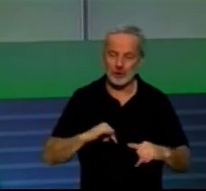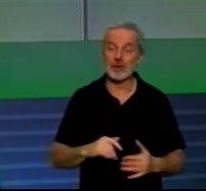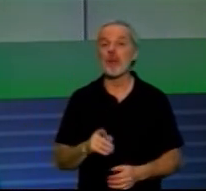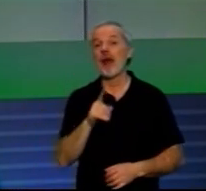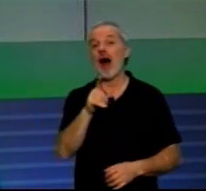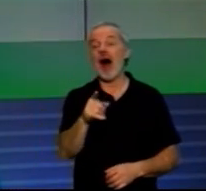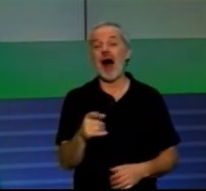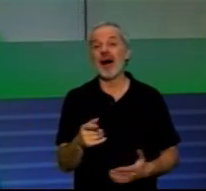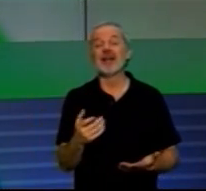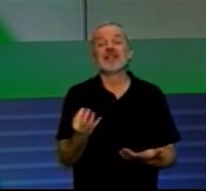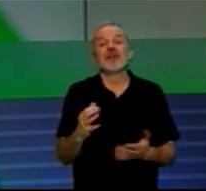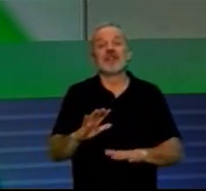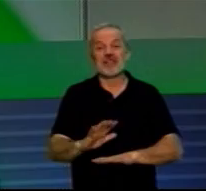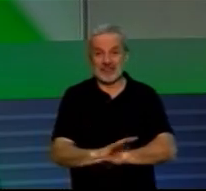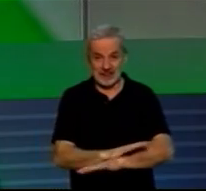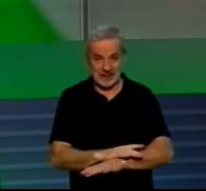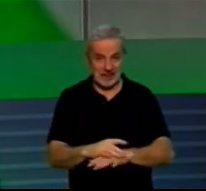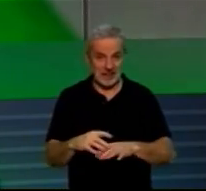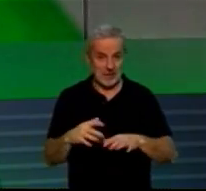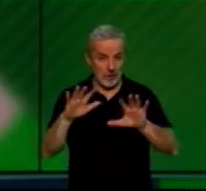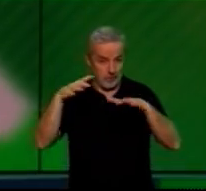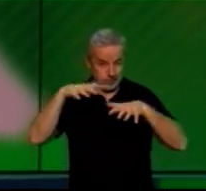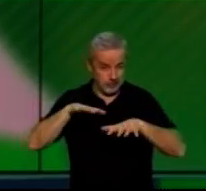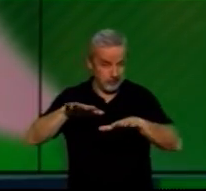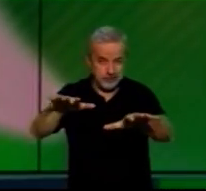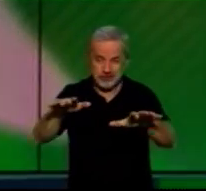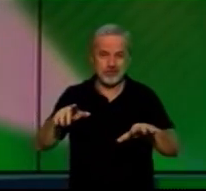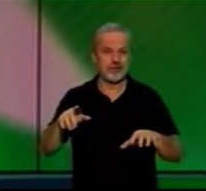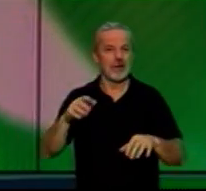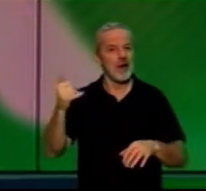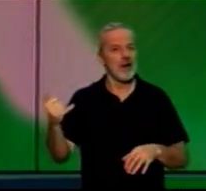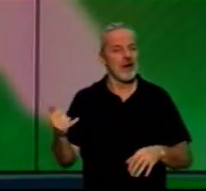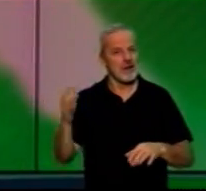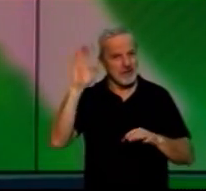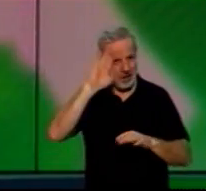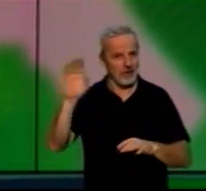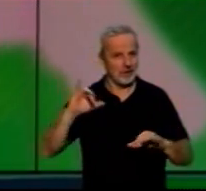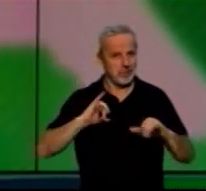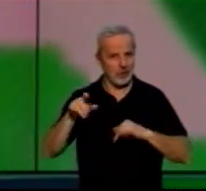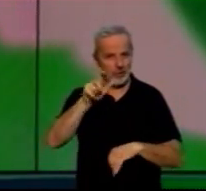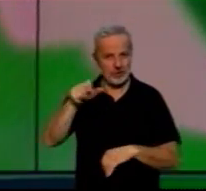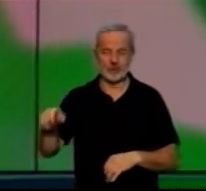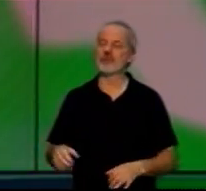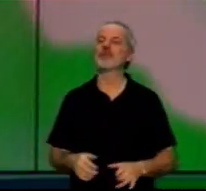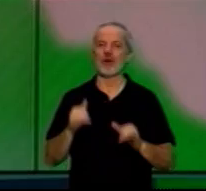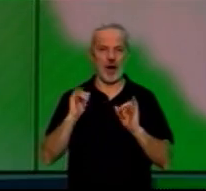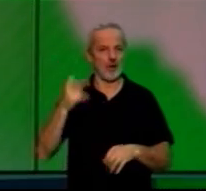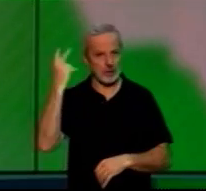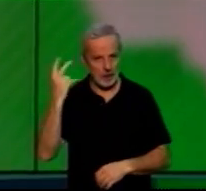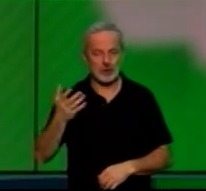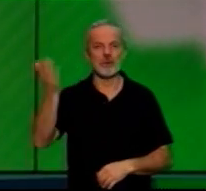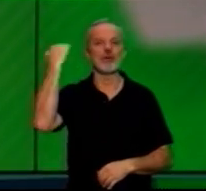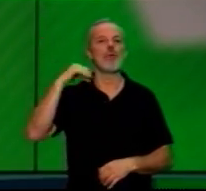pro vás něčím jiné? Bylo to jiné oproti klasickým vyhlášením. To vlastně bylo v rámci nějaké společenské